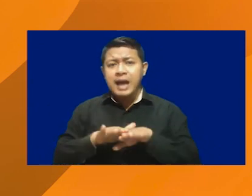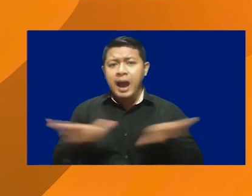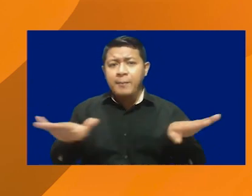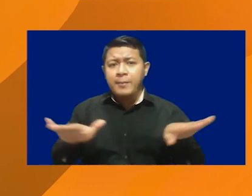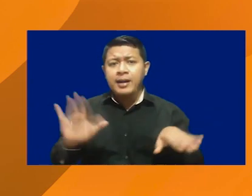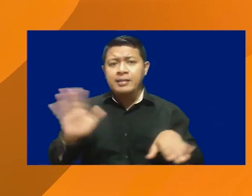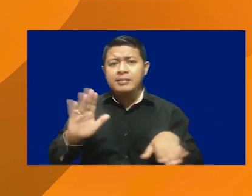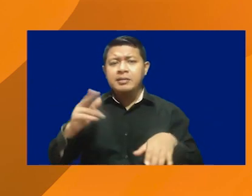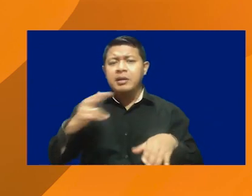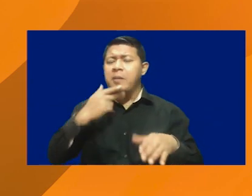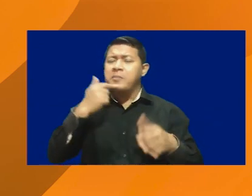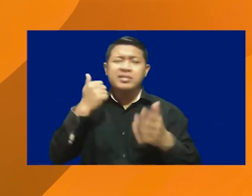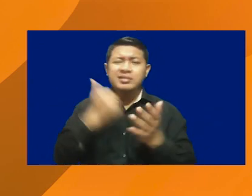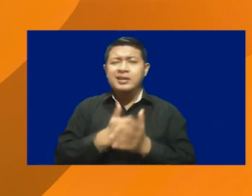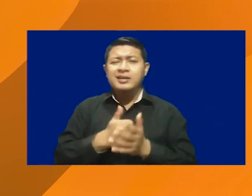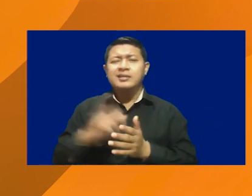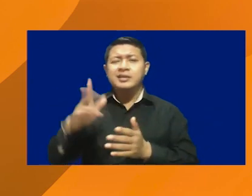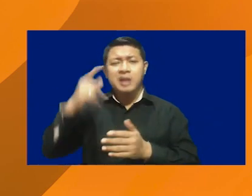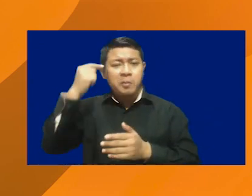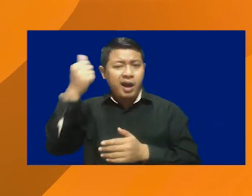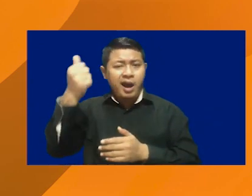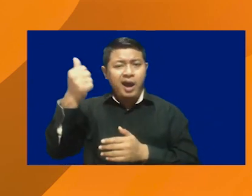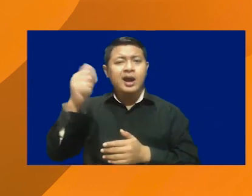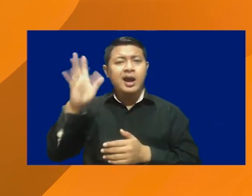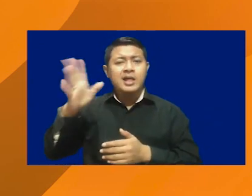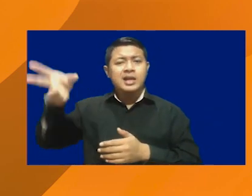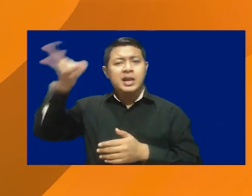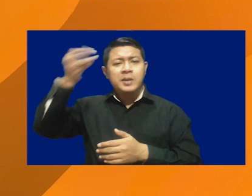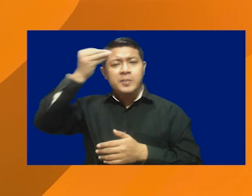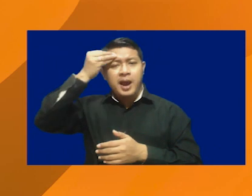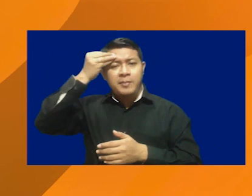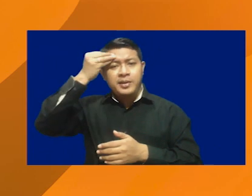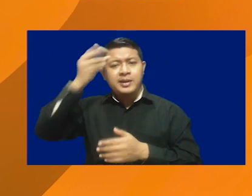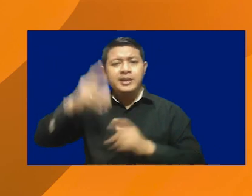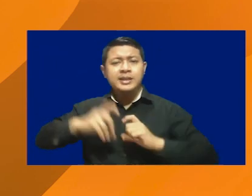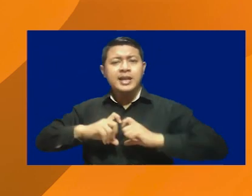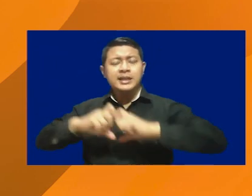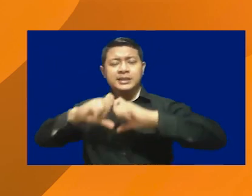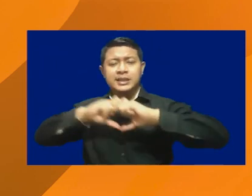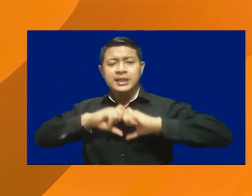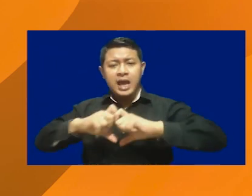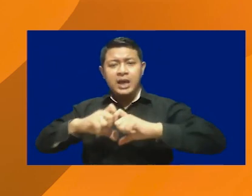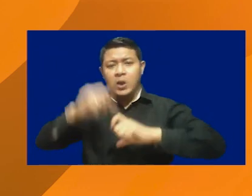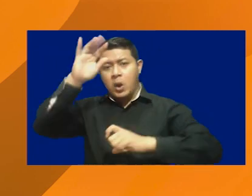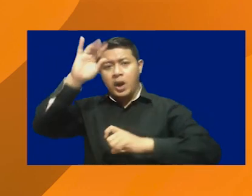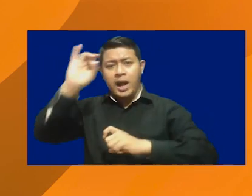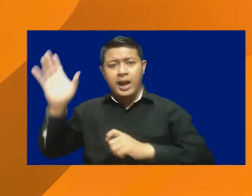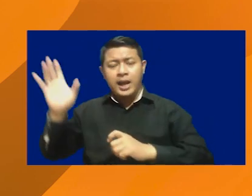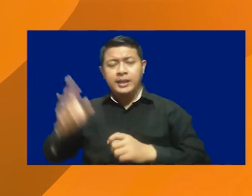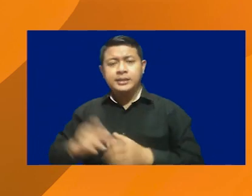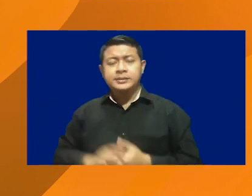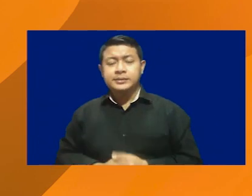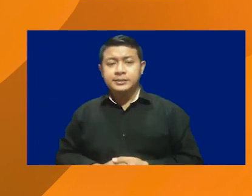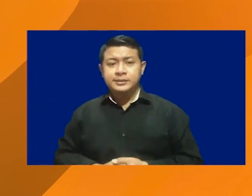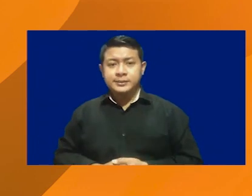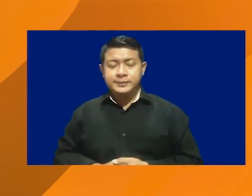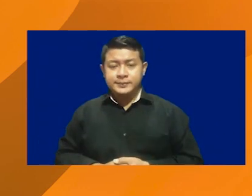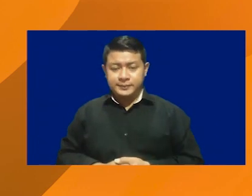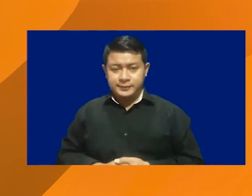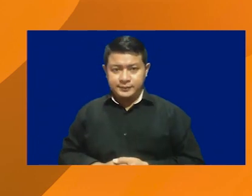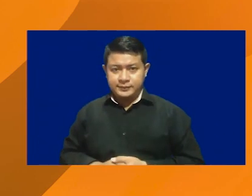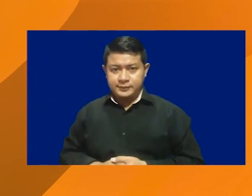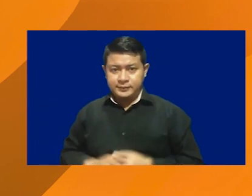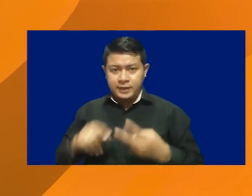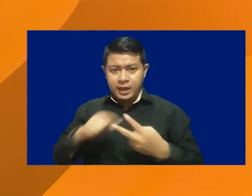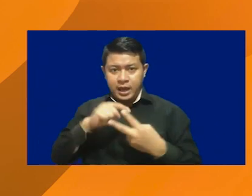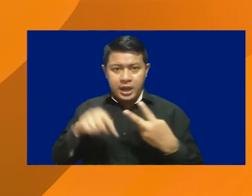merasa tidak aman, tidak bernilai, tidak berharga, tidak dipahami, dan tidak dicintai oleh orang